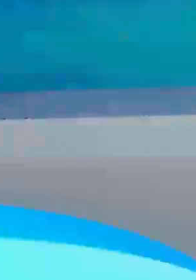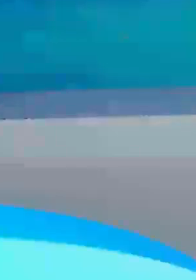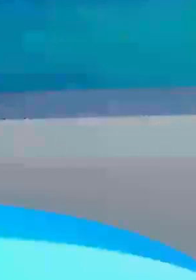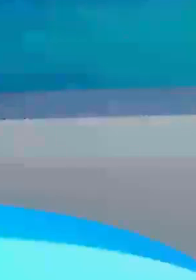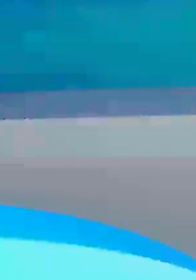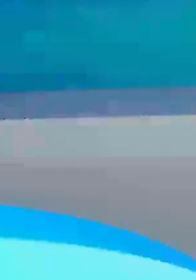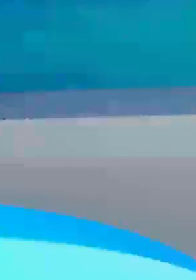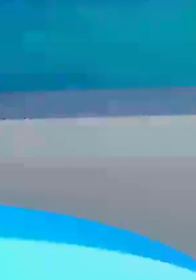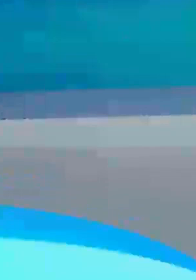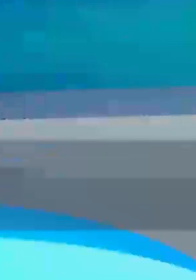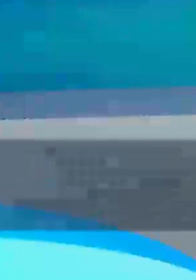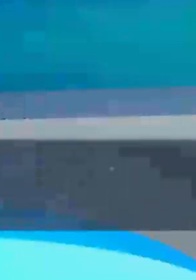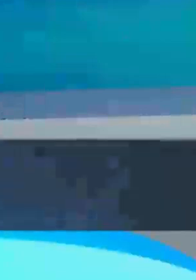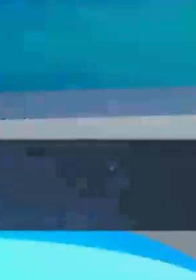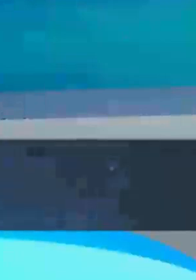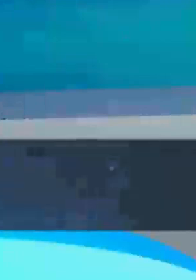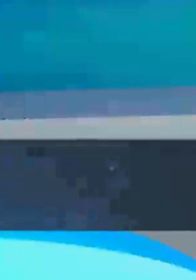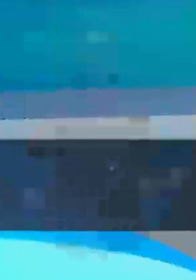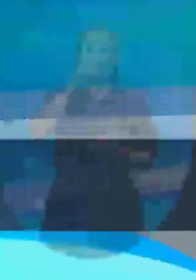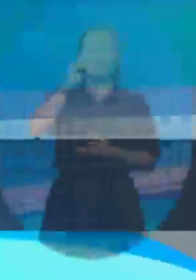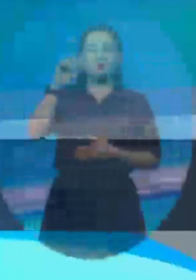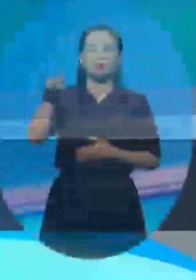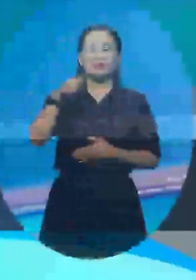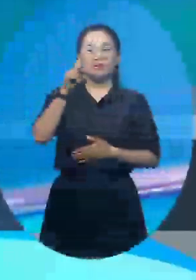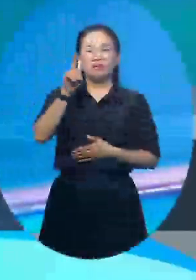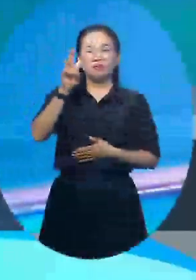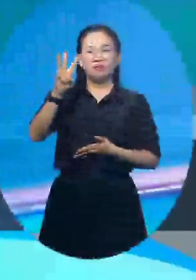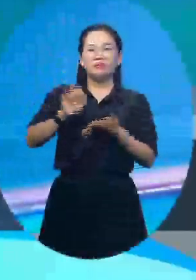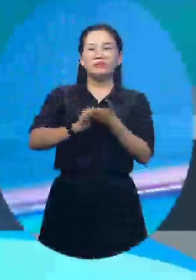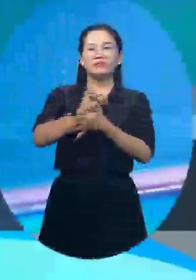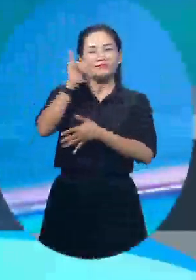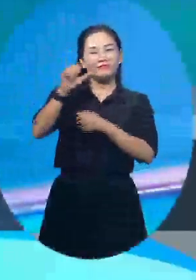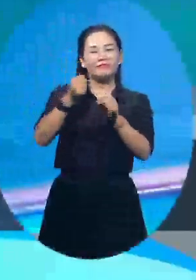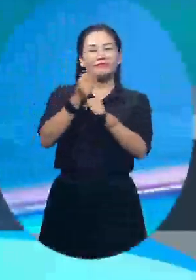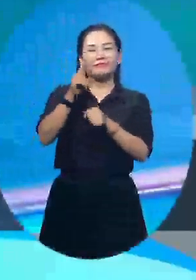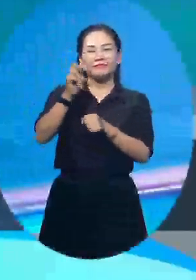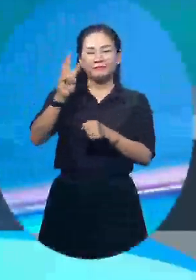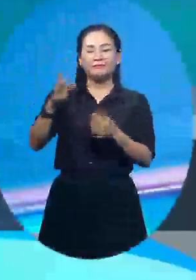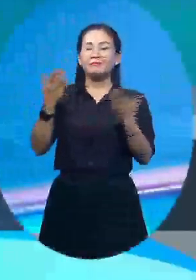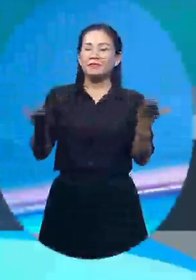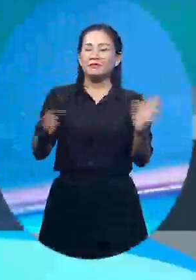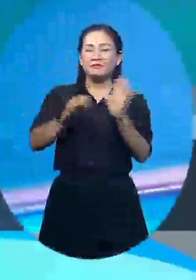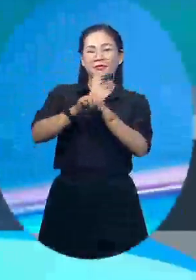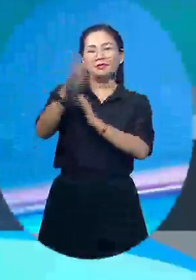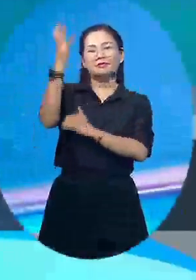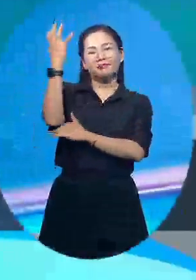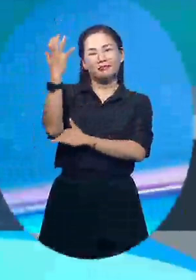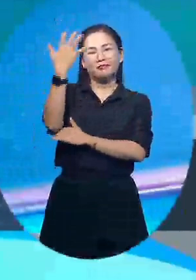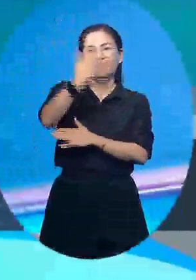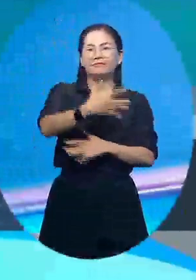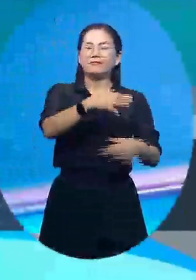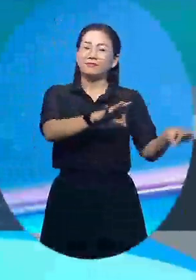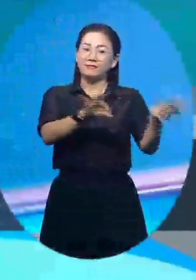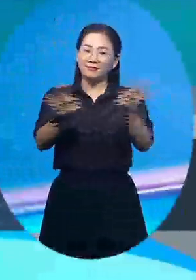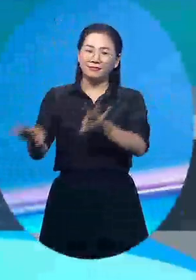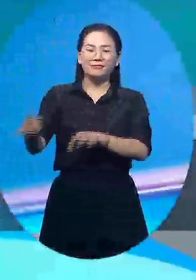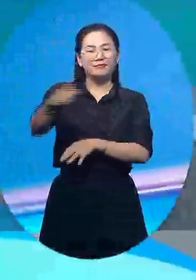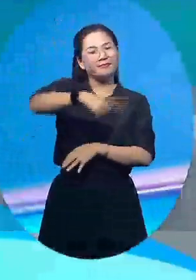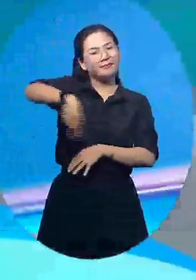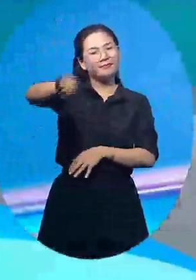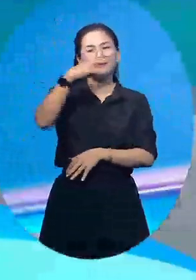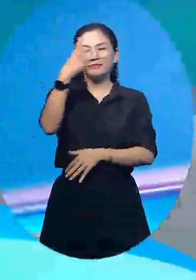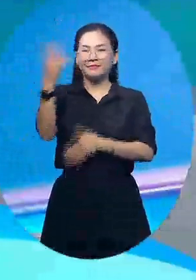Kính chào quý vị Hôm nay thứ sáu ngày 23 tháng 6 năm 2023 mời quý vị theo dõi bản tin buổi trưa của đài truyền hình thành phố Hồ Chí Minh